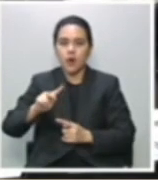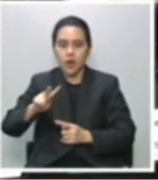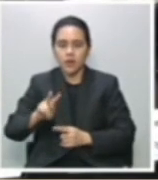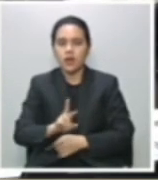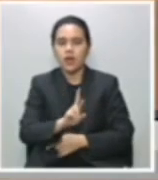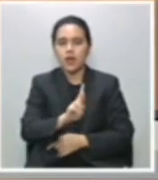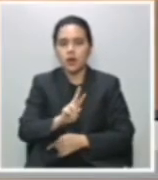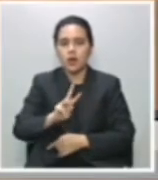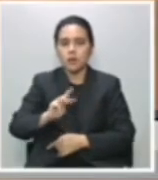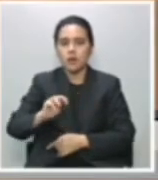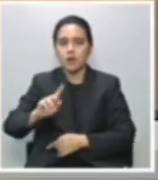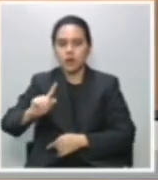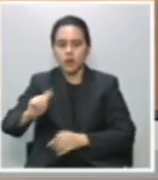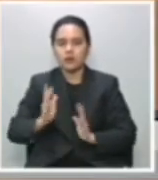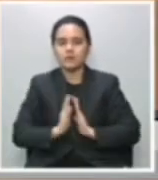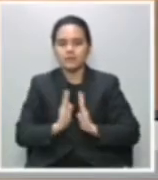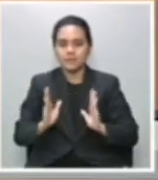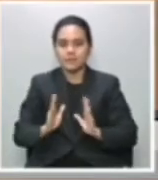ไปเป็นกระทู้ที่